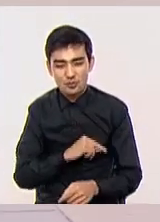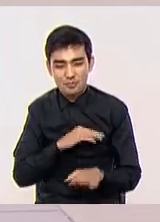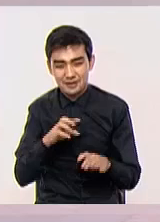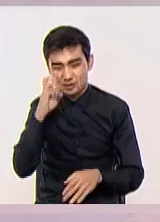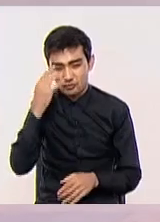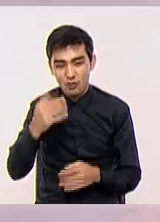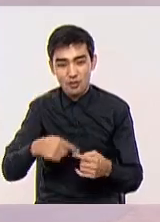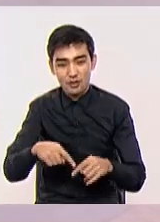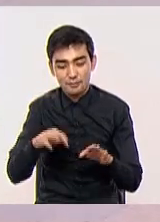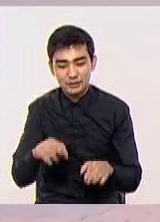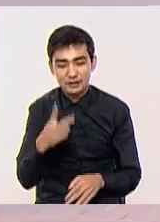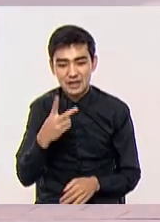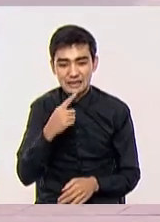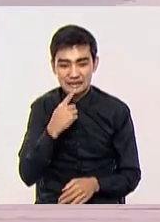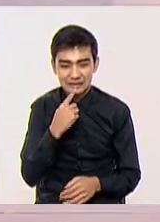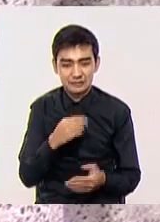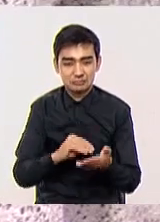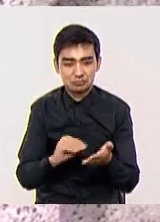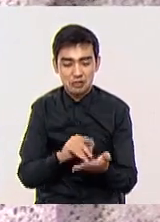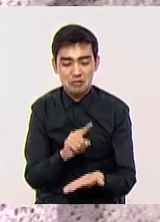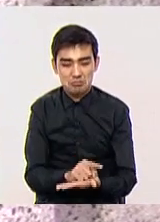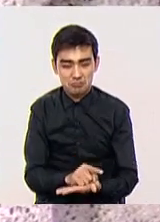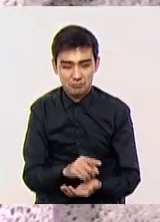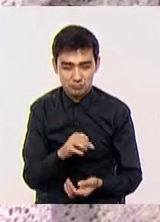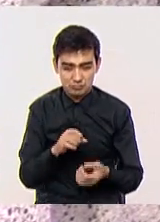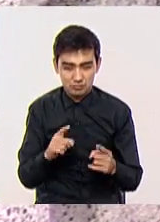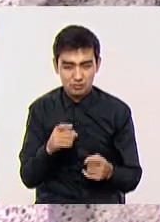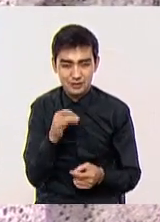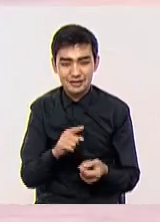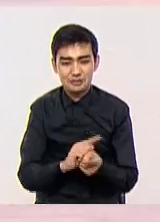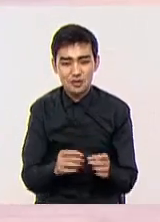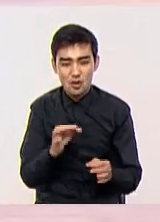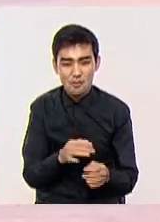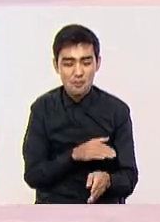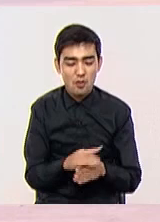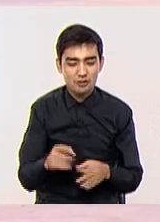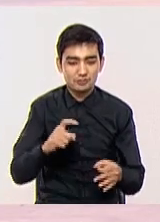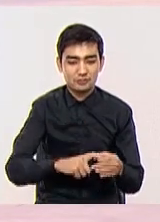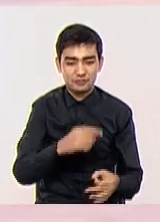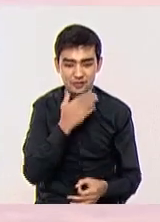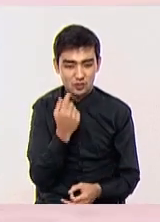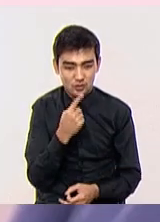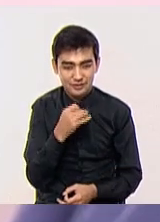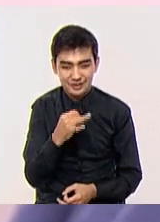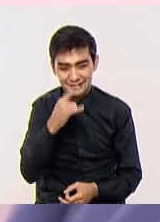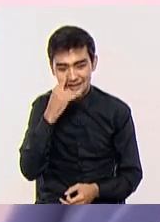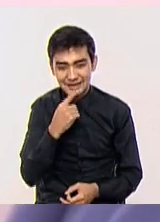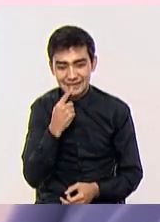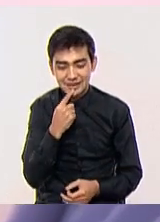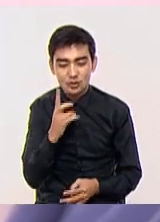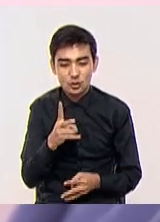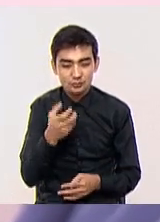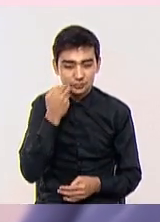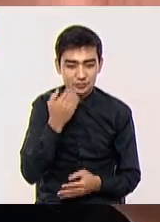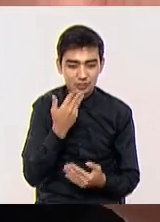мемлекеттік мекемелерде екі тіл қатар жүру міндетті. Мамандар бұл өзгерістің әлі толық бекітілмегенін айтып, ана тілді